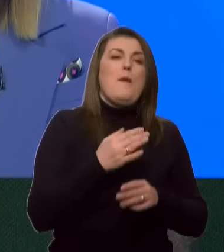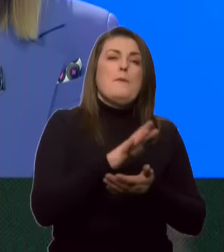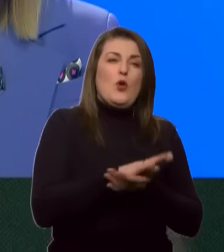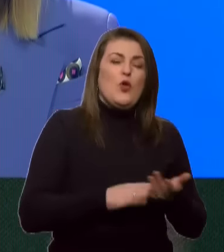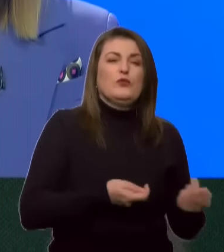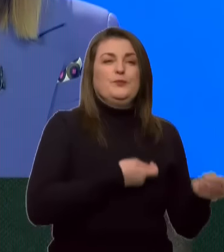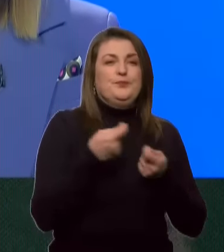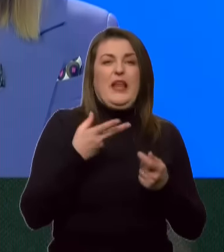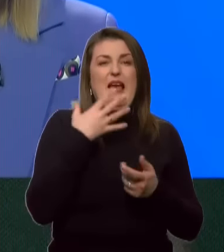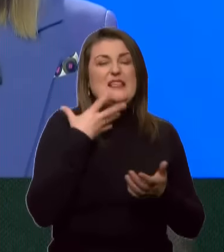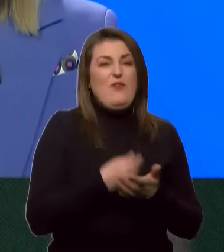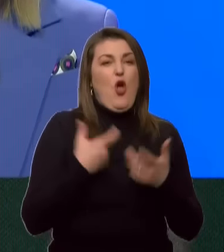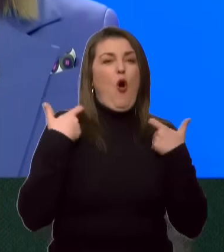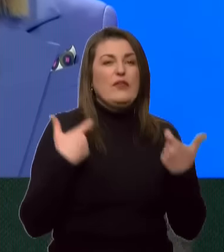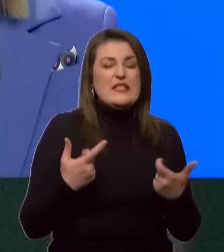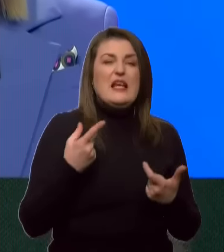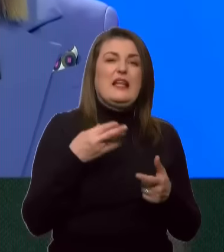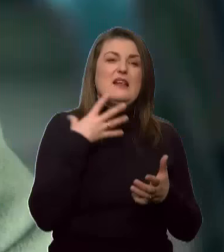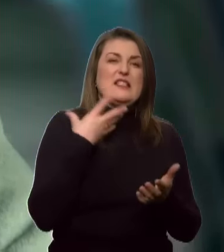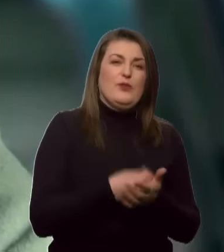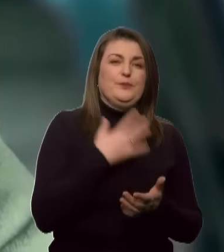завозити для своїх офіцерів та